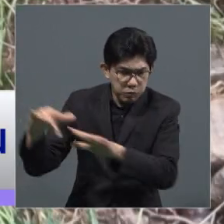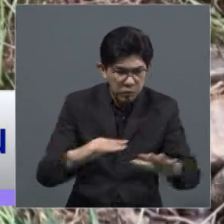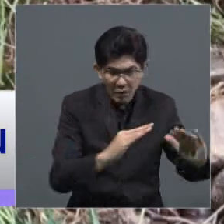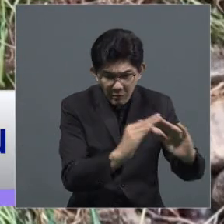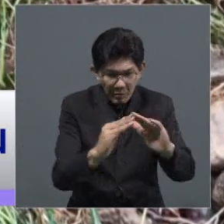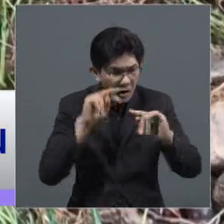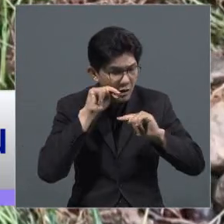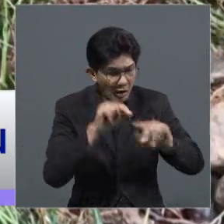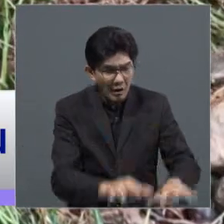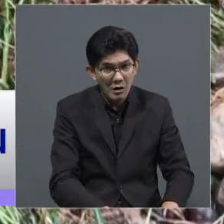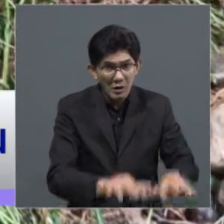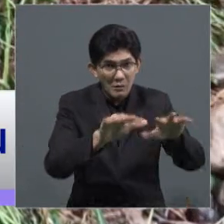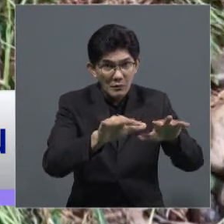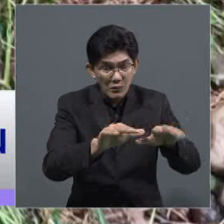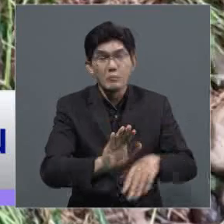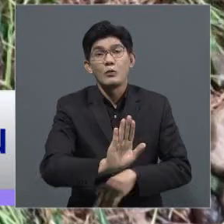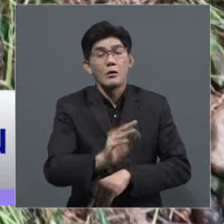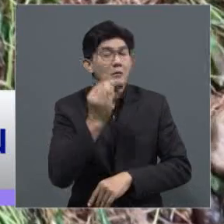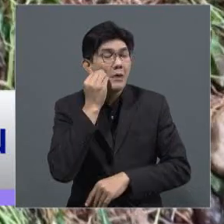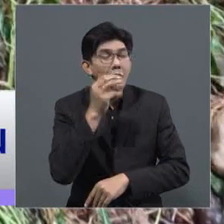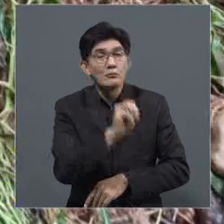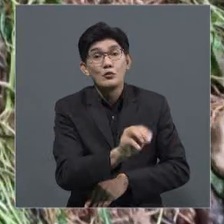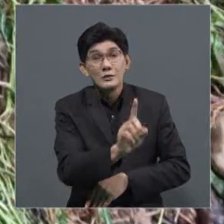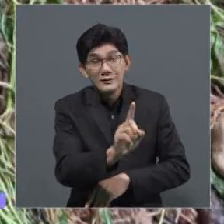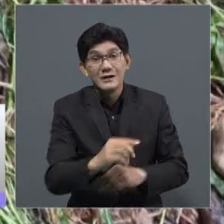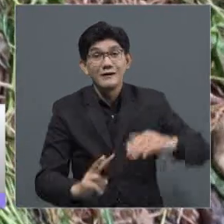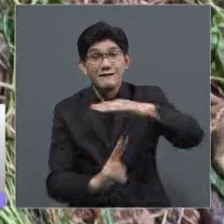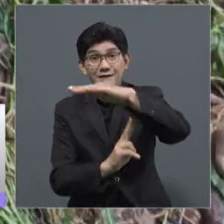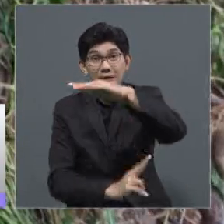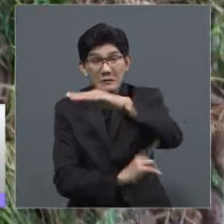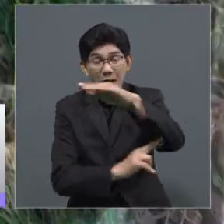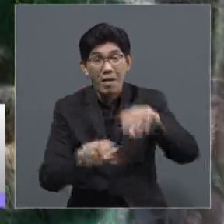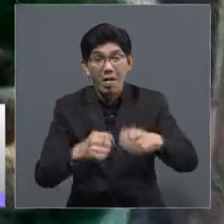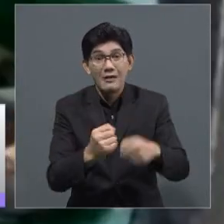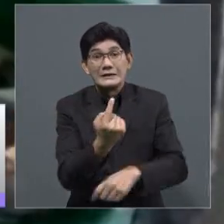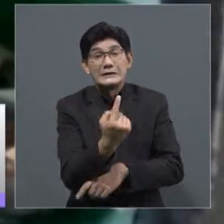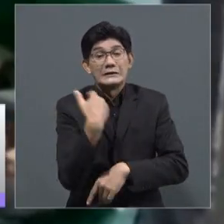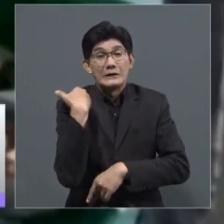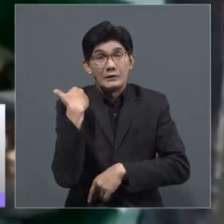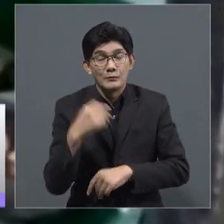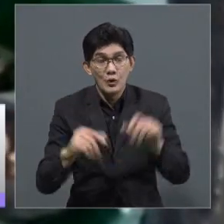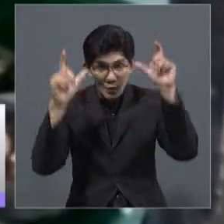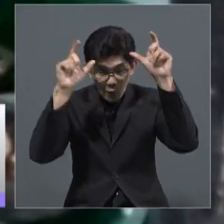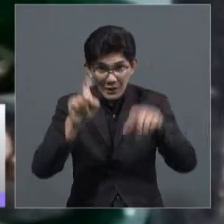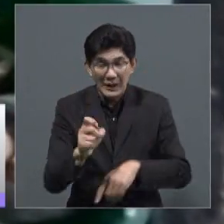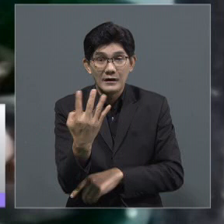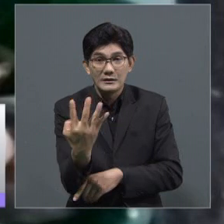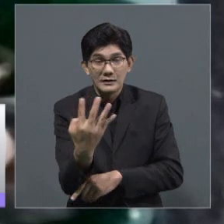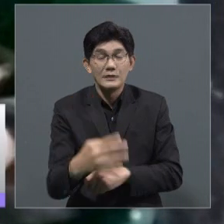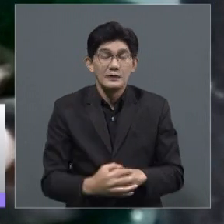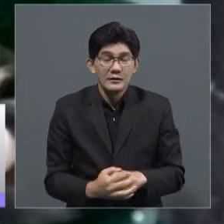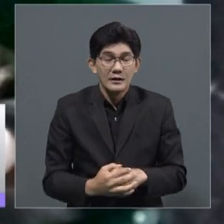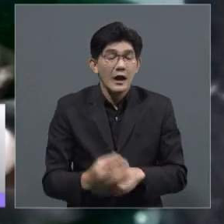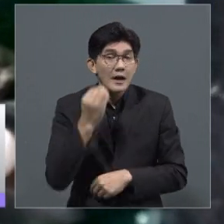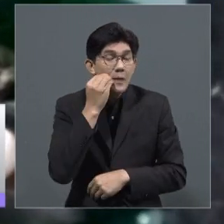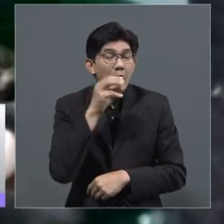ประชาชนในพื้นที่ตำบลโหล่งคอร์ดของหมู่หนึทำให้สะพานชำรุดเสียหายไป 1แห่งวัวล้มตายไป 4ตัวนะครับส่วนที่